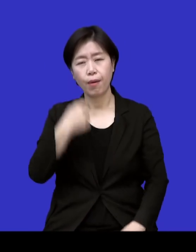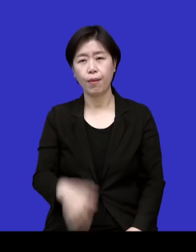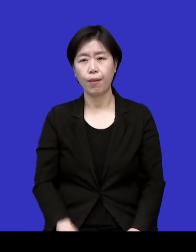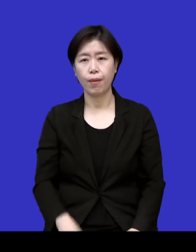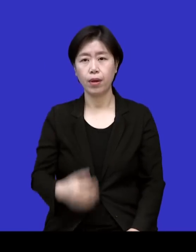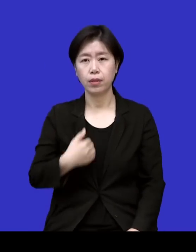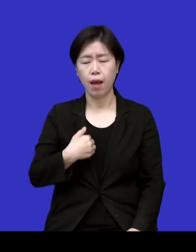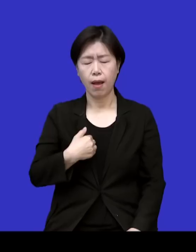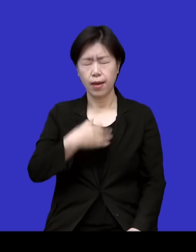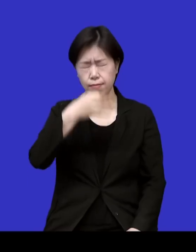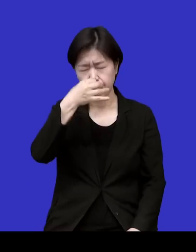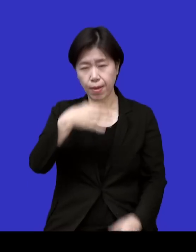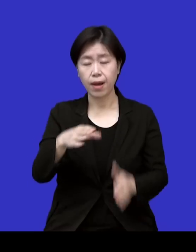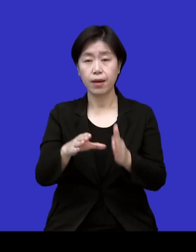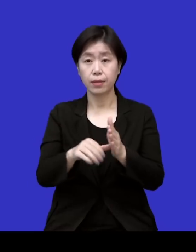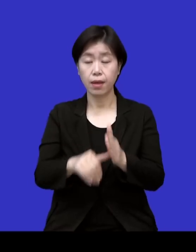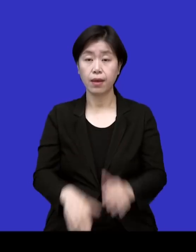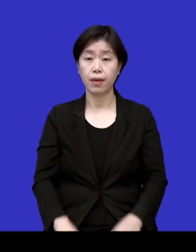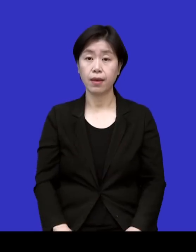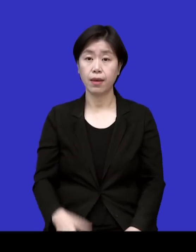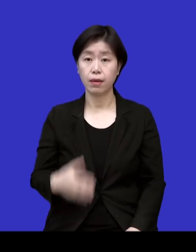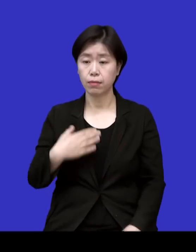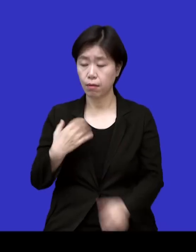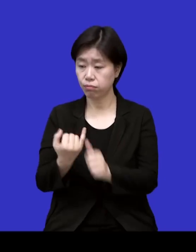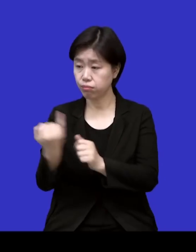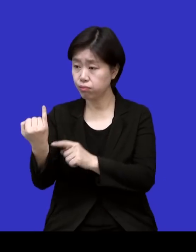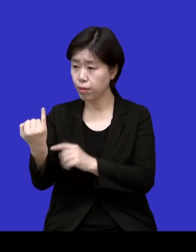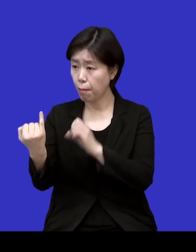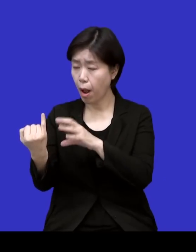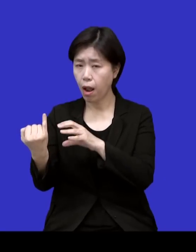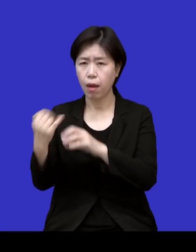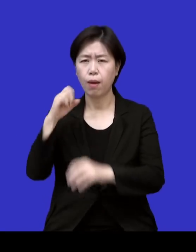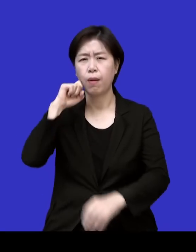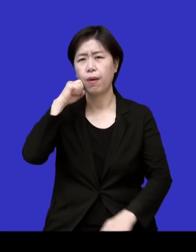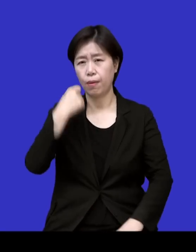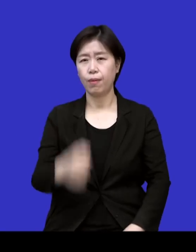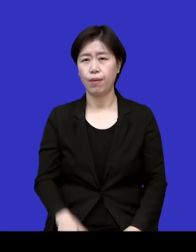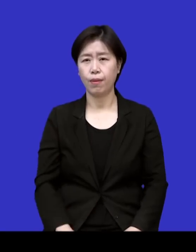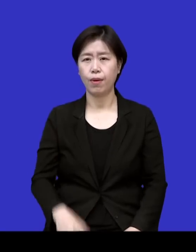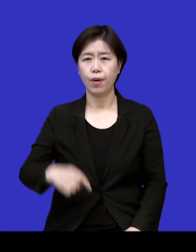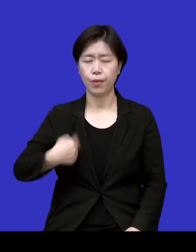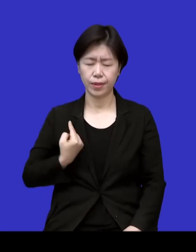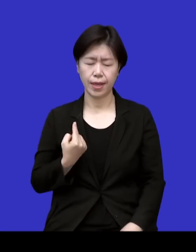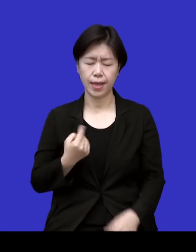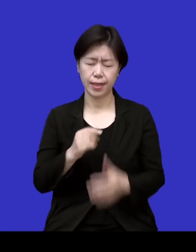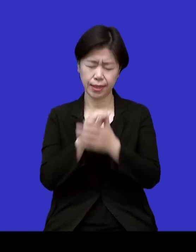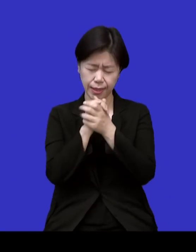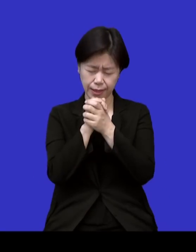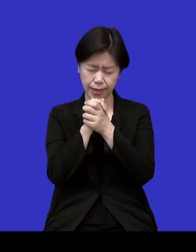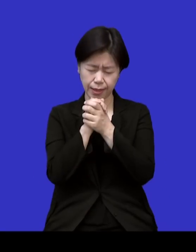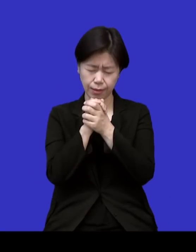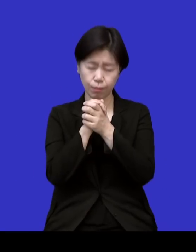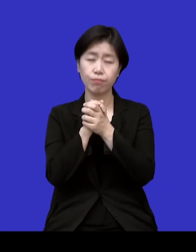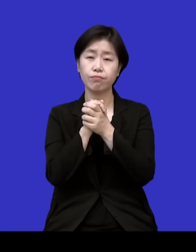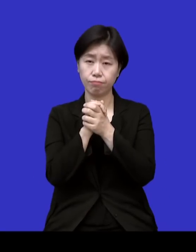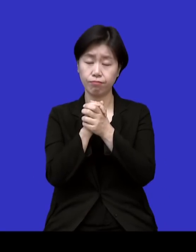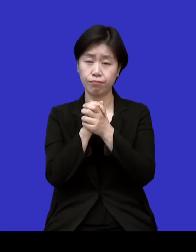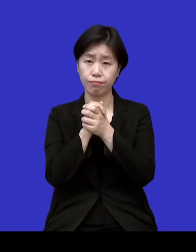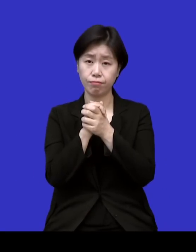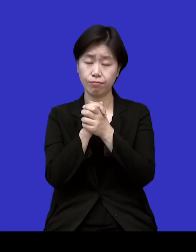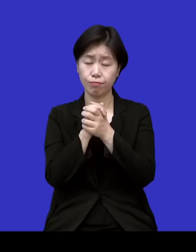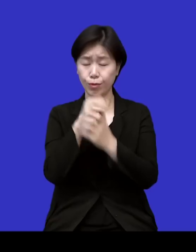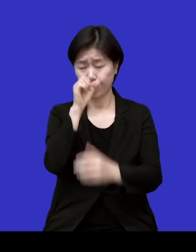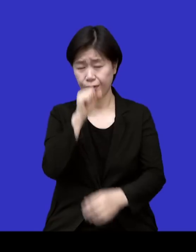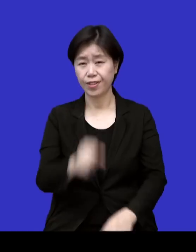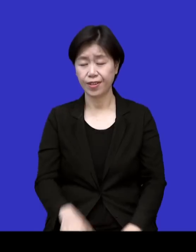이야기하지 못할 때 차 타고 가면서 혼자 참 기도를 많이 하고 나면 이게 시간이 지나면 참